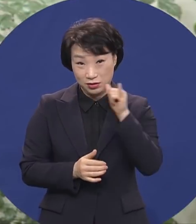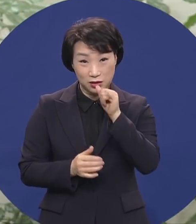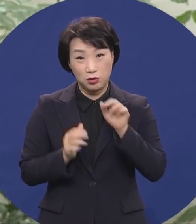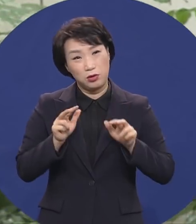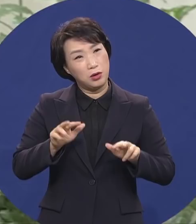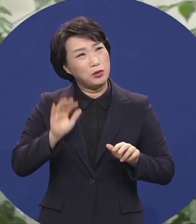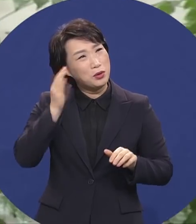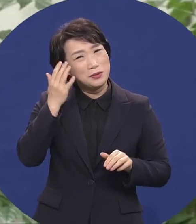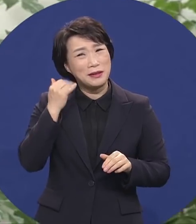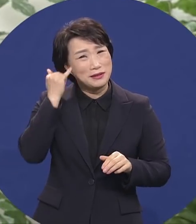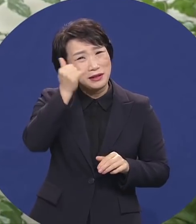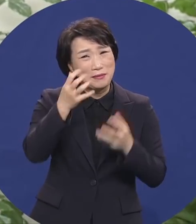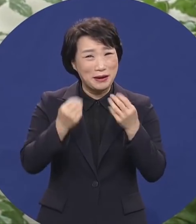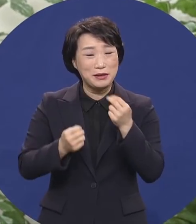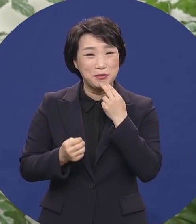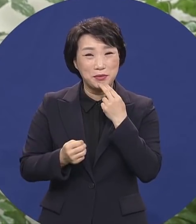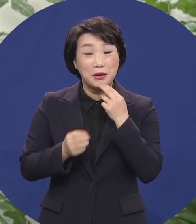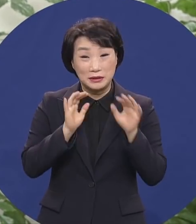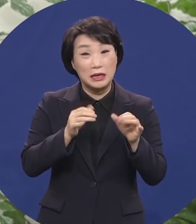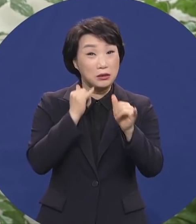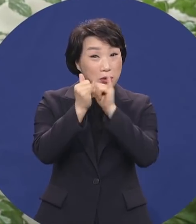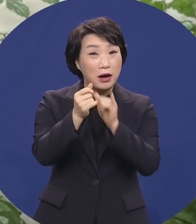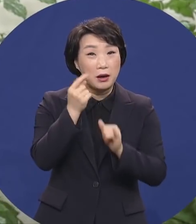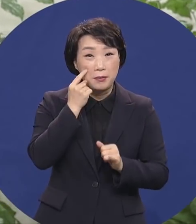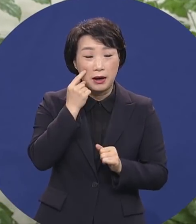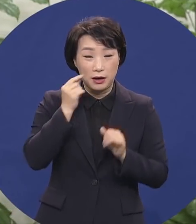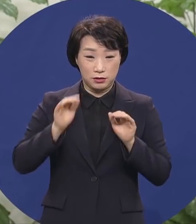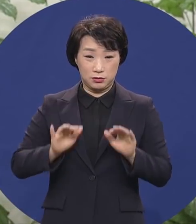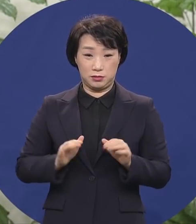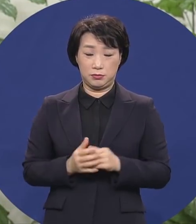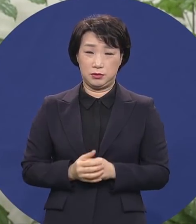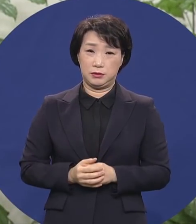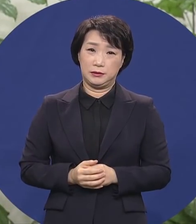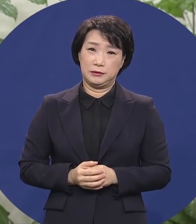지금은 전화를 잘 안 하지만 해보면